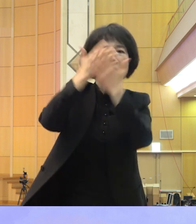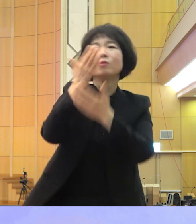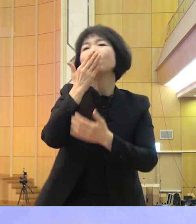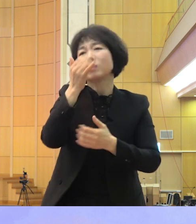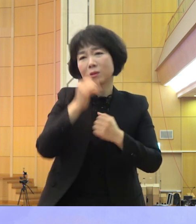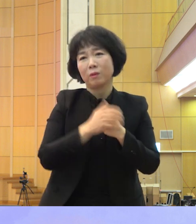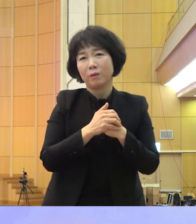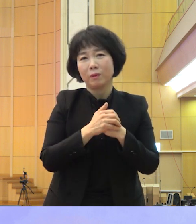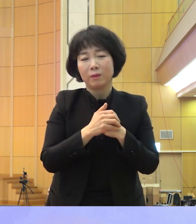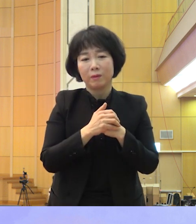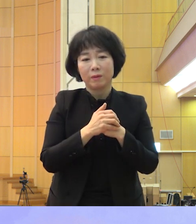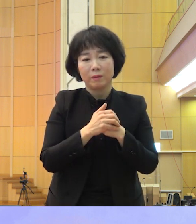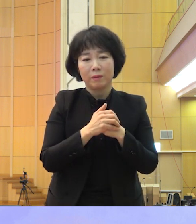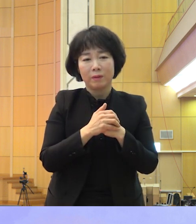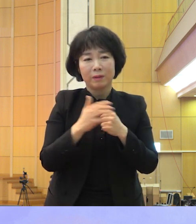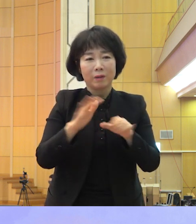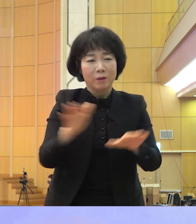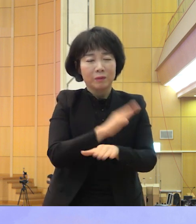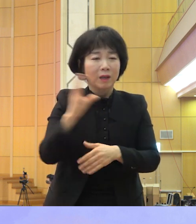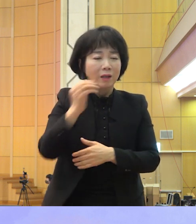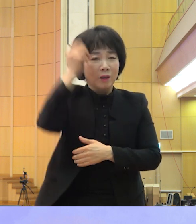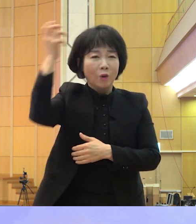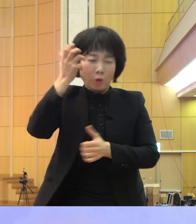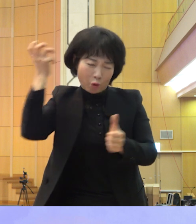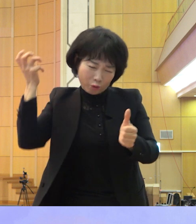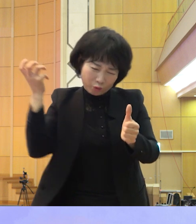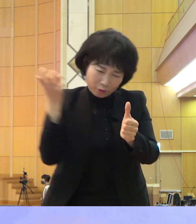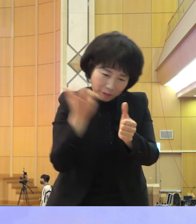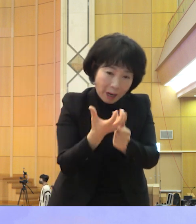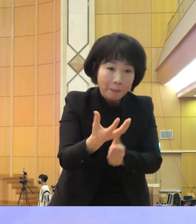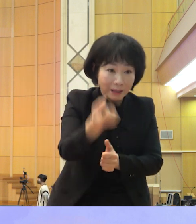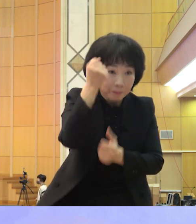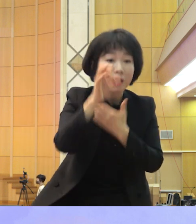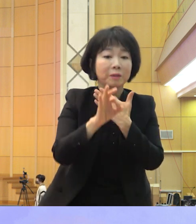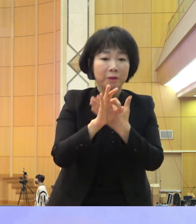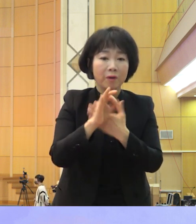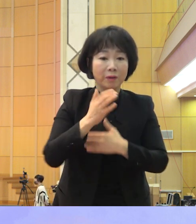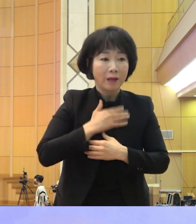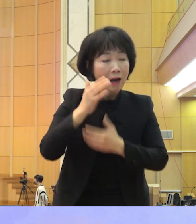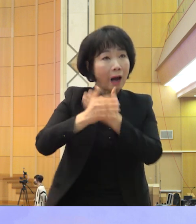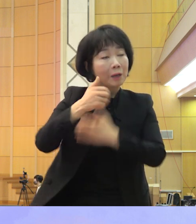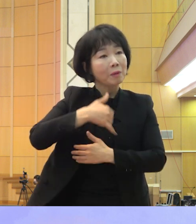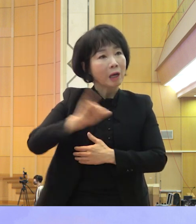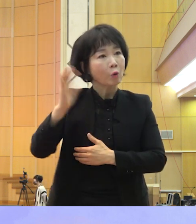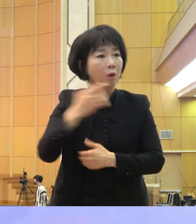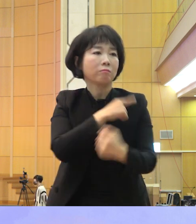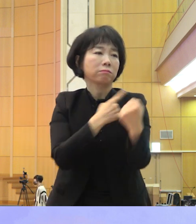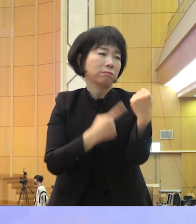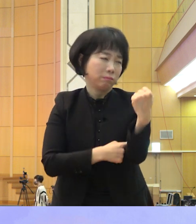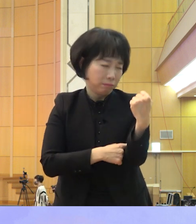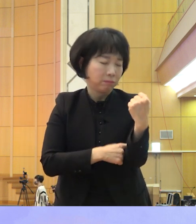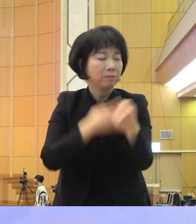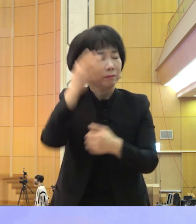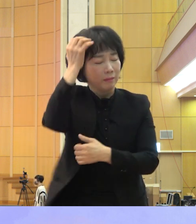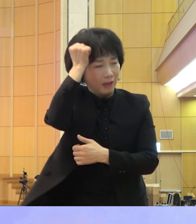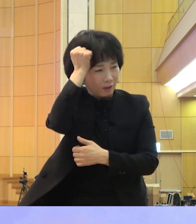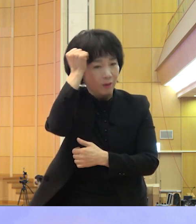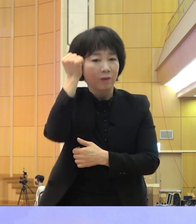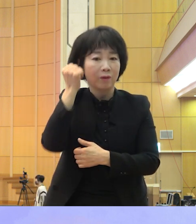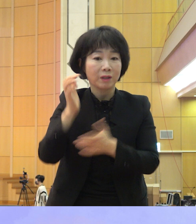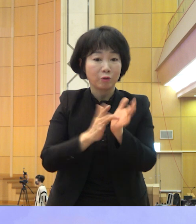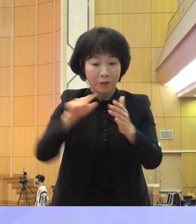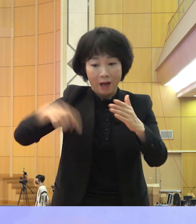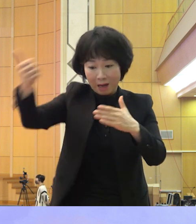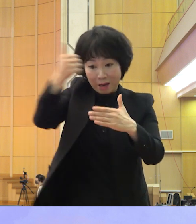말이죠. 그래서 성령을 받아야 내가 하나님의 자녀라는 것, 예수님이 내 안에 계신다는